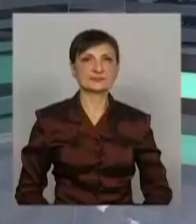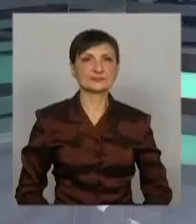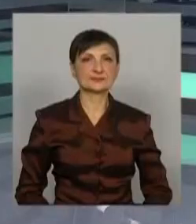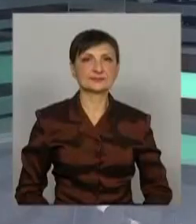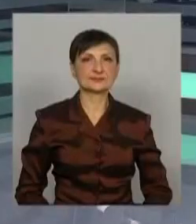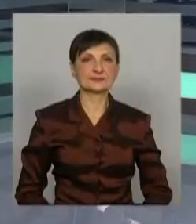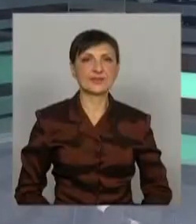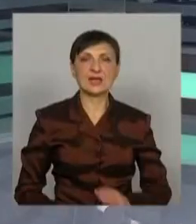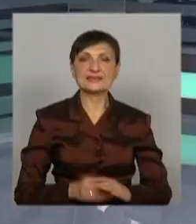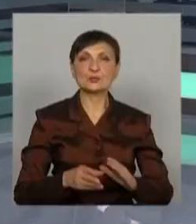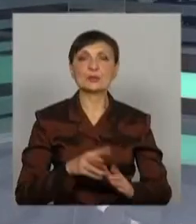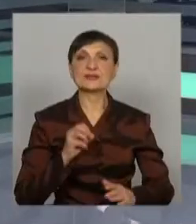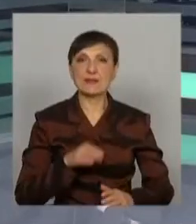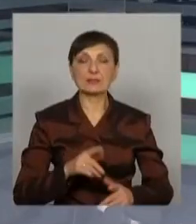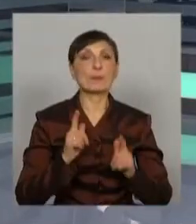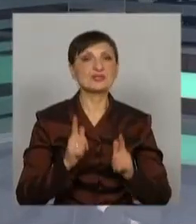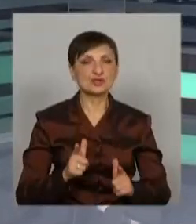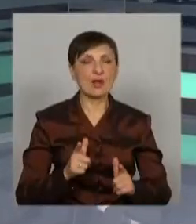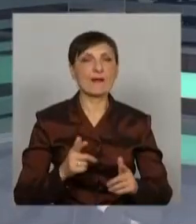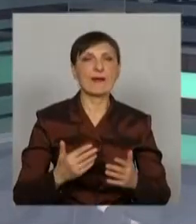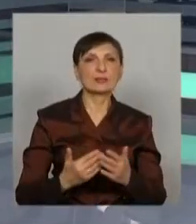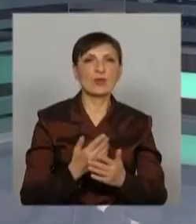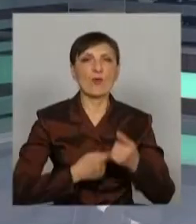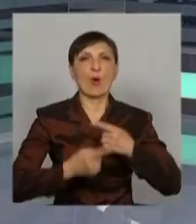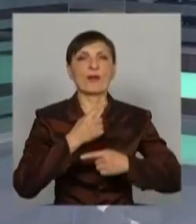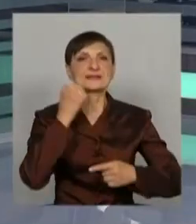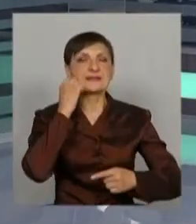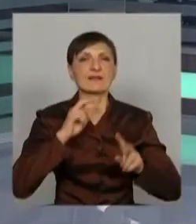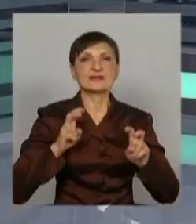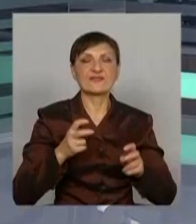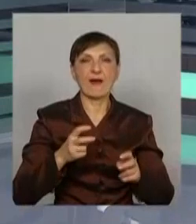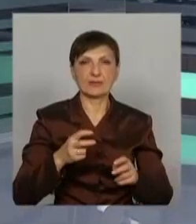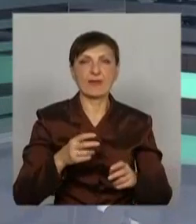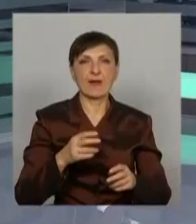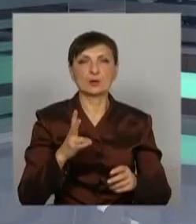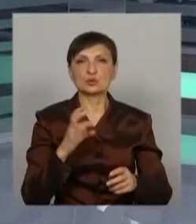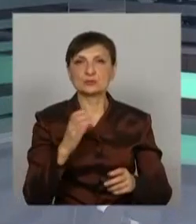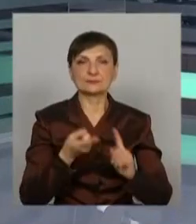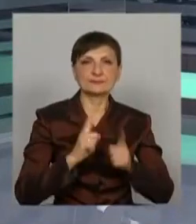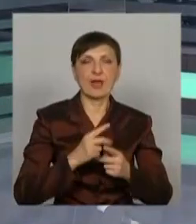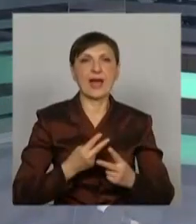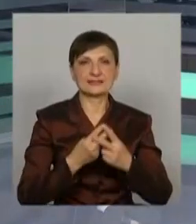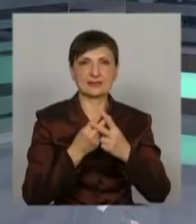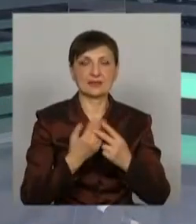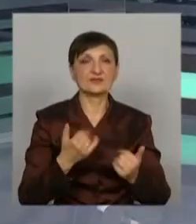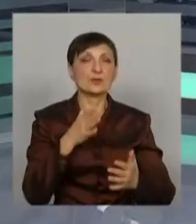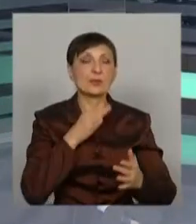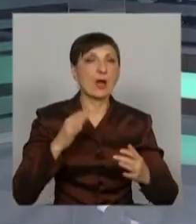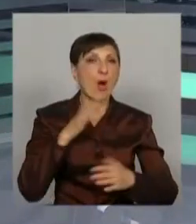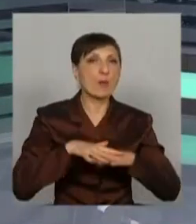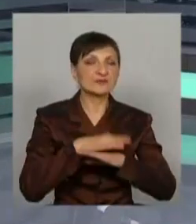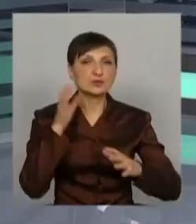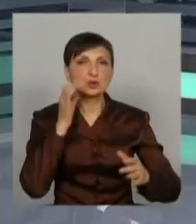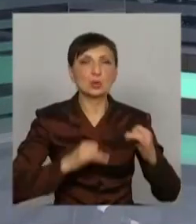депутаты маслихата поддержали переименования главного города страны в астану сегодня состоялись общественные слушания по вопросу